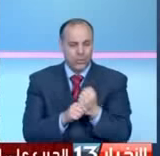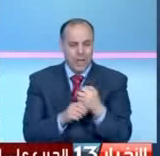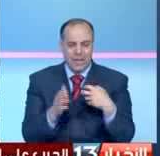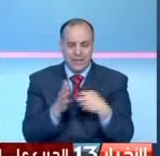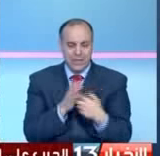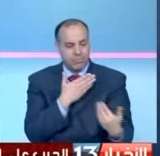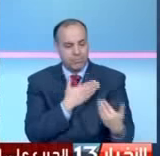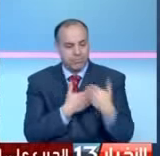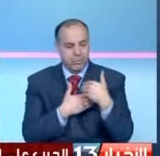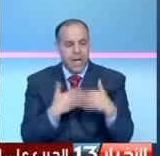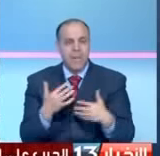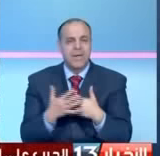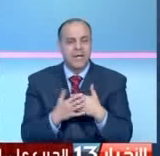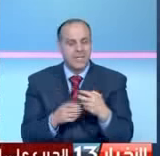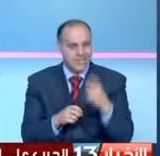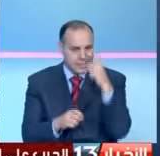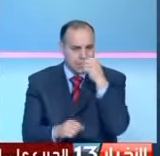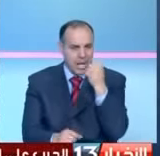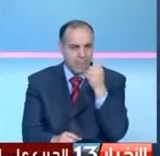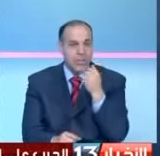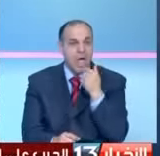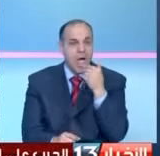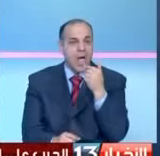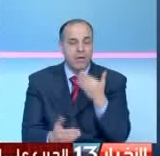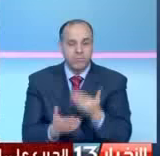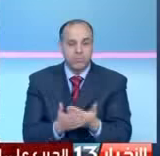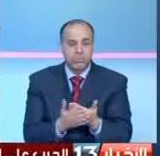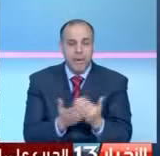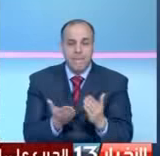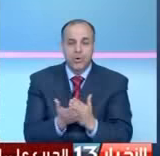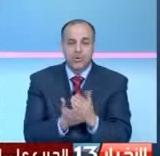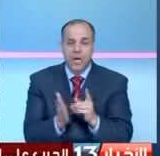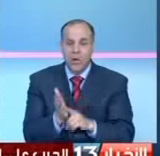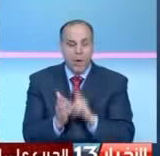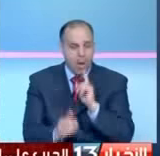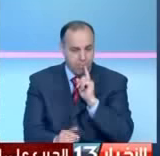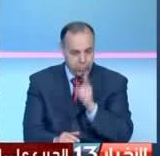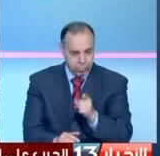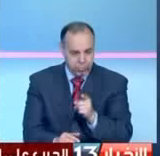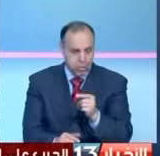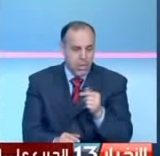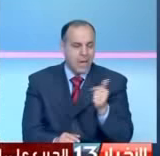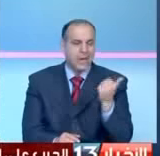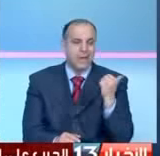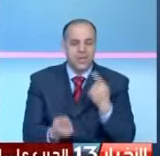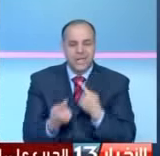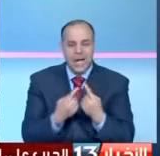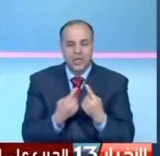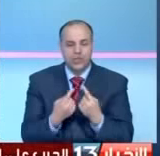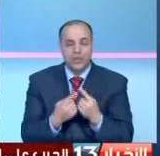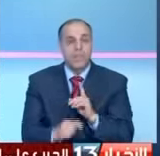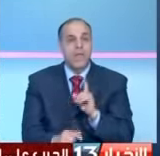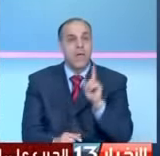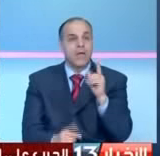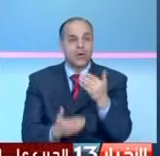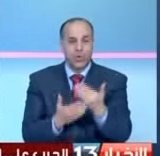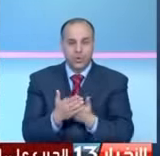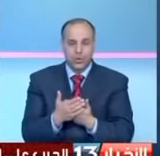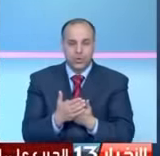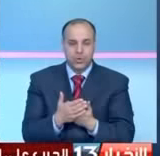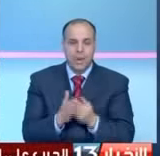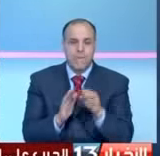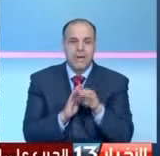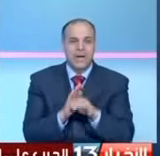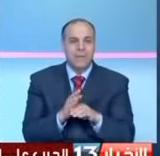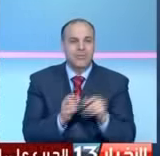تأشيرة الدخول إلى الولايات المتحدة، في إشارة إلى مشروع القرار التنفيذي الذي طرح للنقاش والذي ينص على تعليق